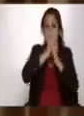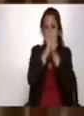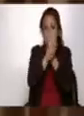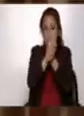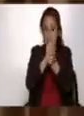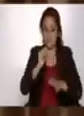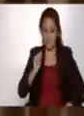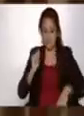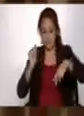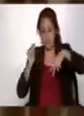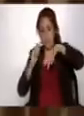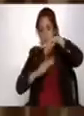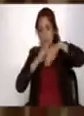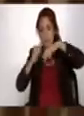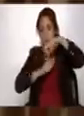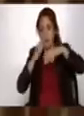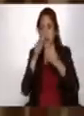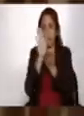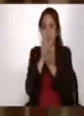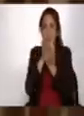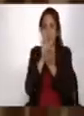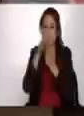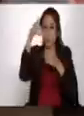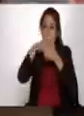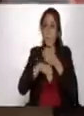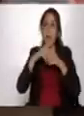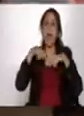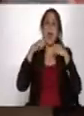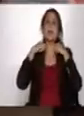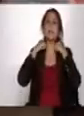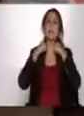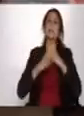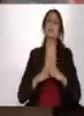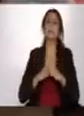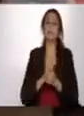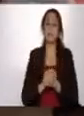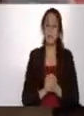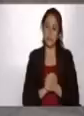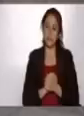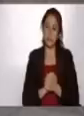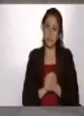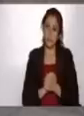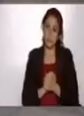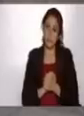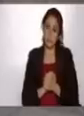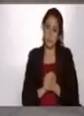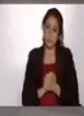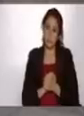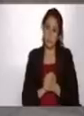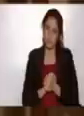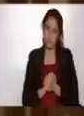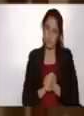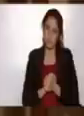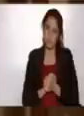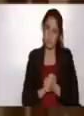إيديها ورجليها، وأم حاطين شبشبها معاها في الشكارة والأستك بتاعها، وأم نازليه. هو لما نزل بيها نزلها في إيه؟ هو